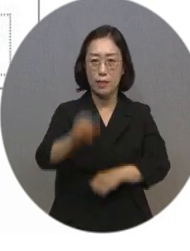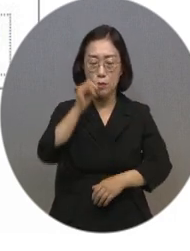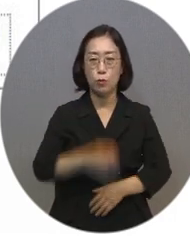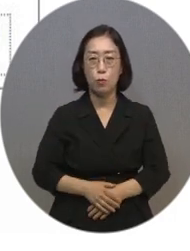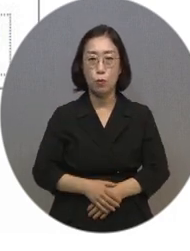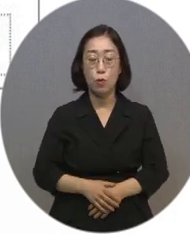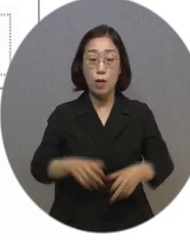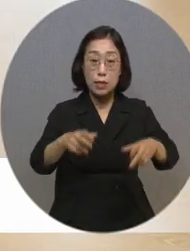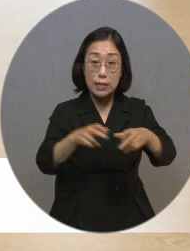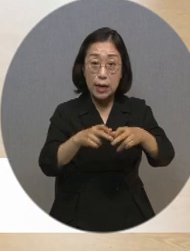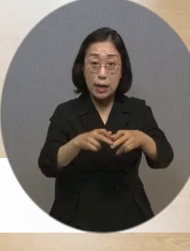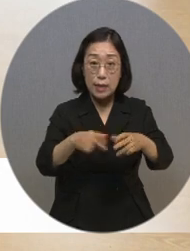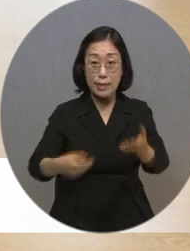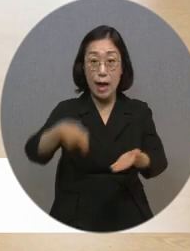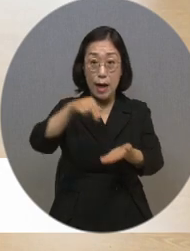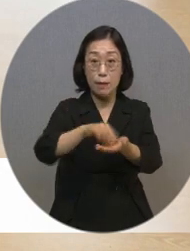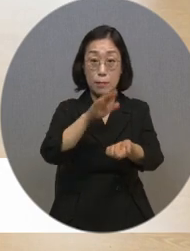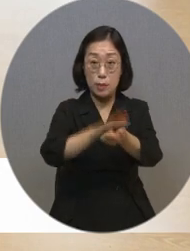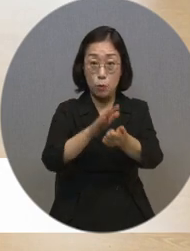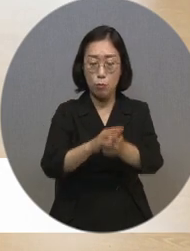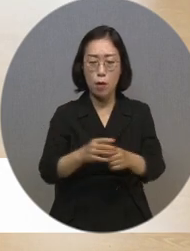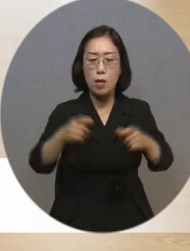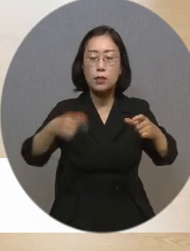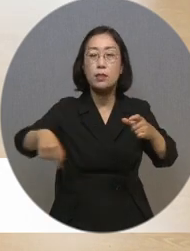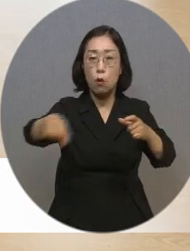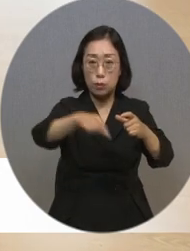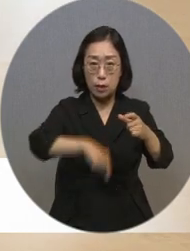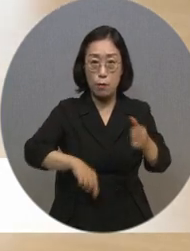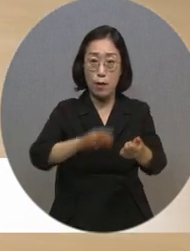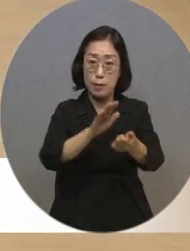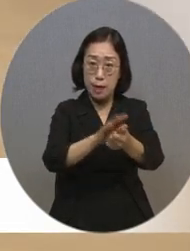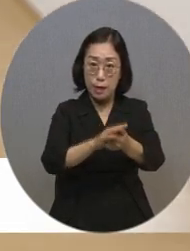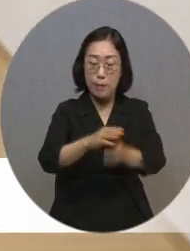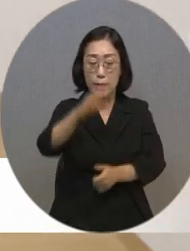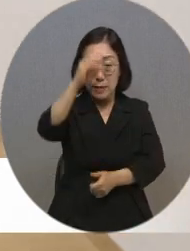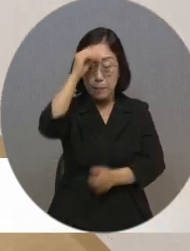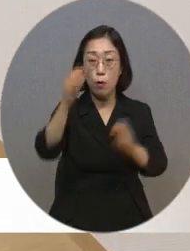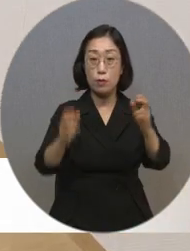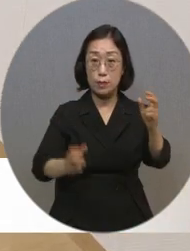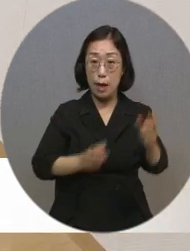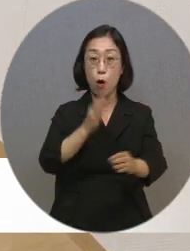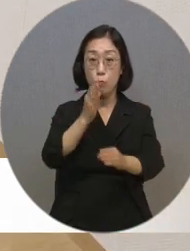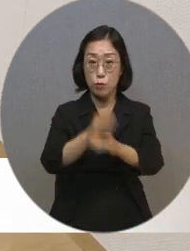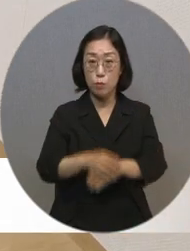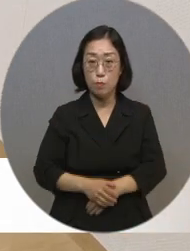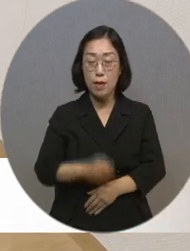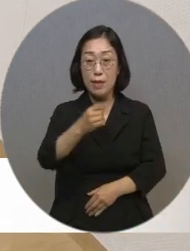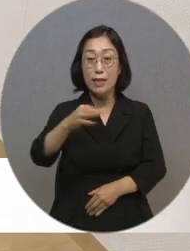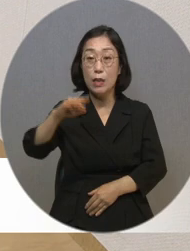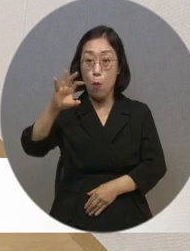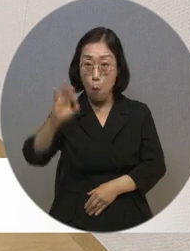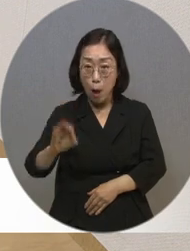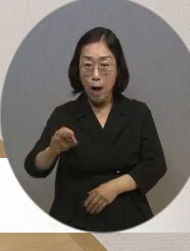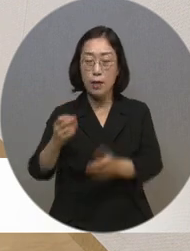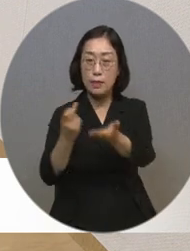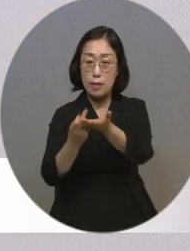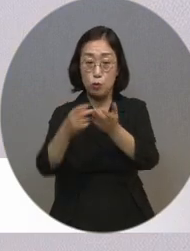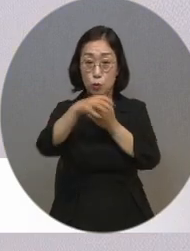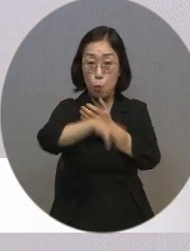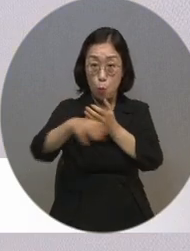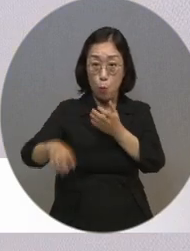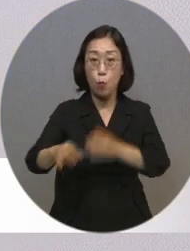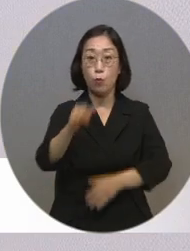장애인 자립지원 주택은 장애인 지역사회 자립지원 시범 사업에 참여 중인 의원과 제주 등 지자체를